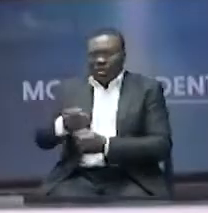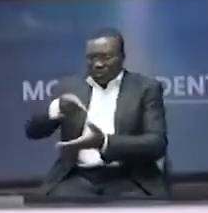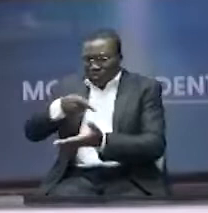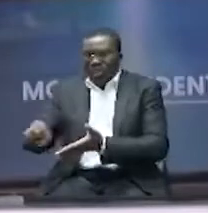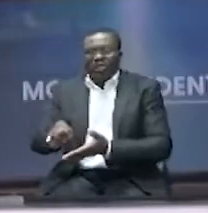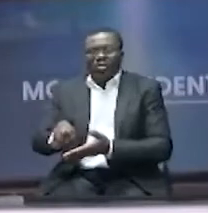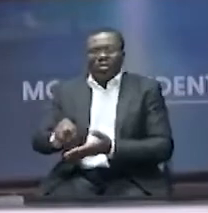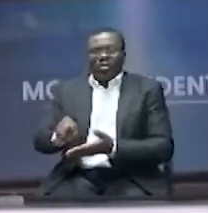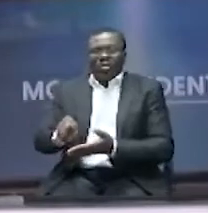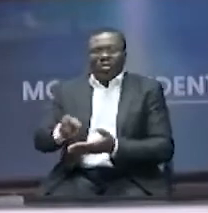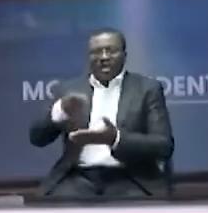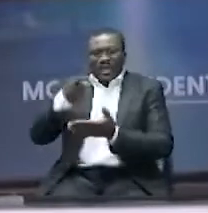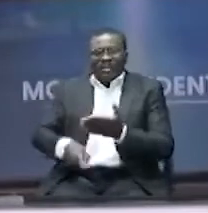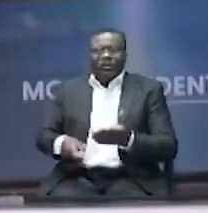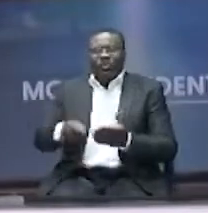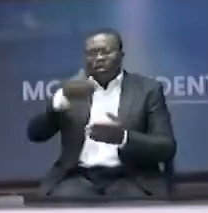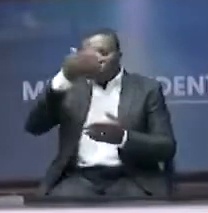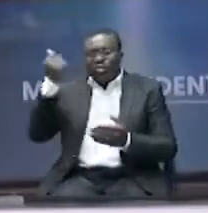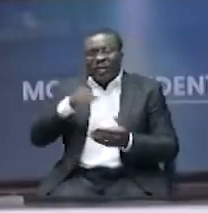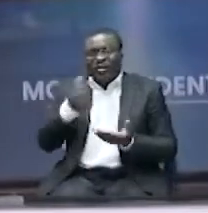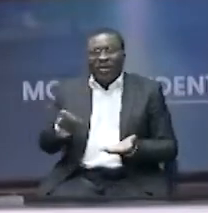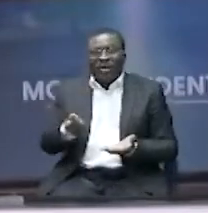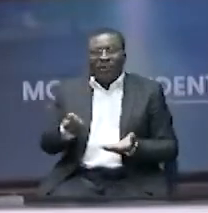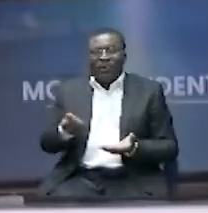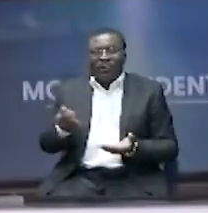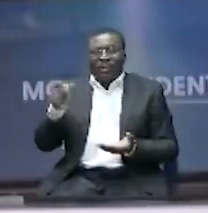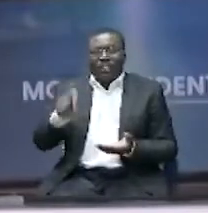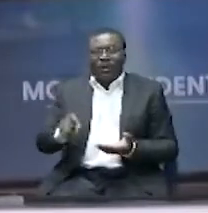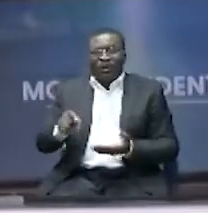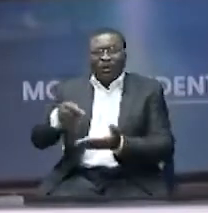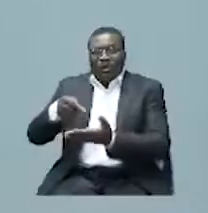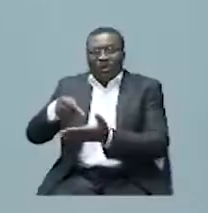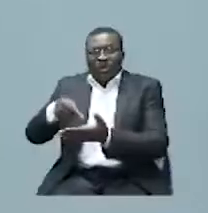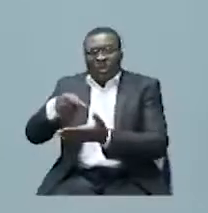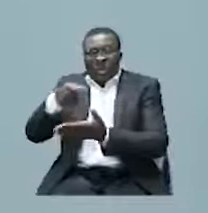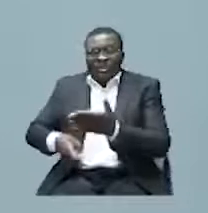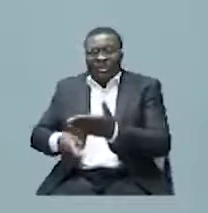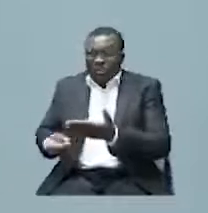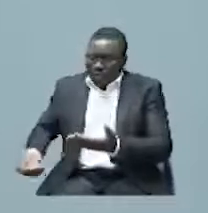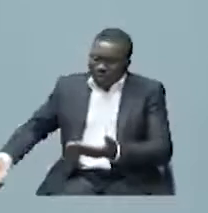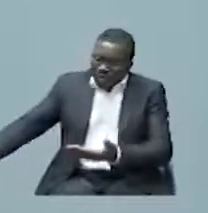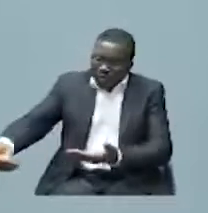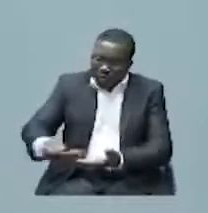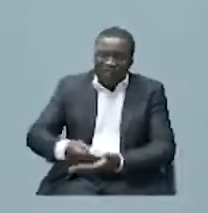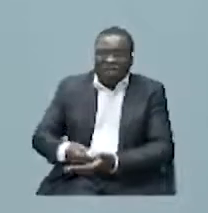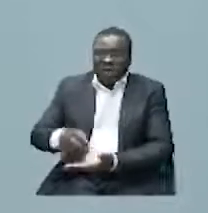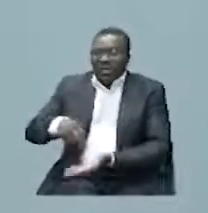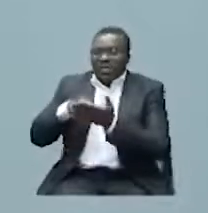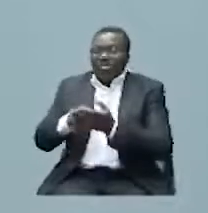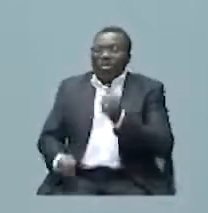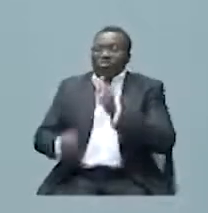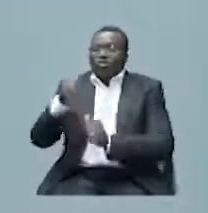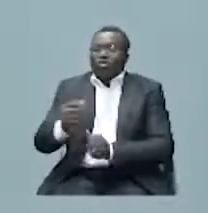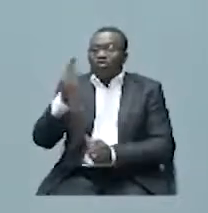impôts. N'oubliez pas que les impôts et les taxes que nous collectons représentent plus de la moitié des ressources propres de